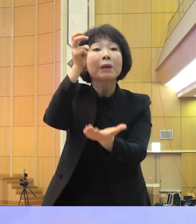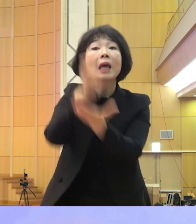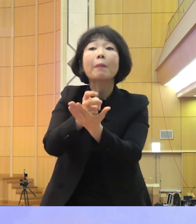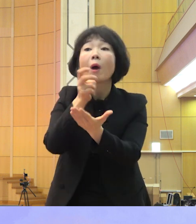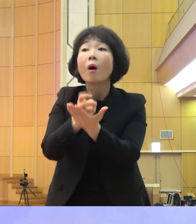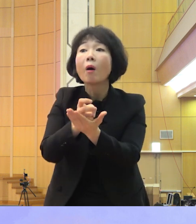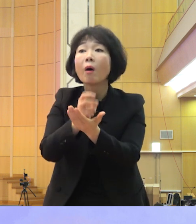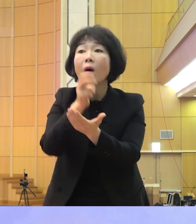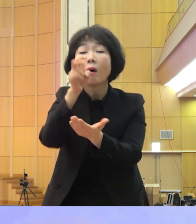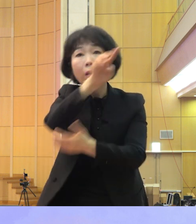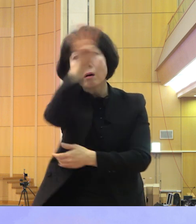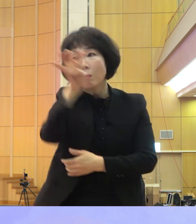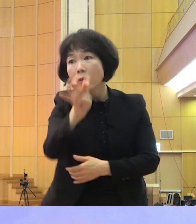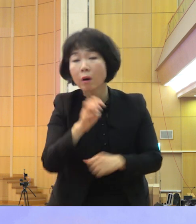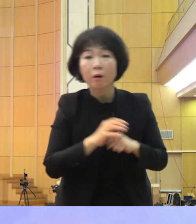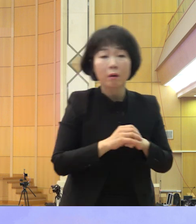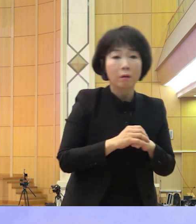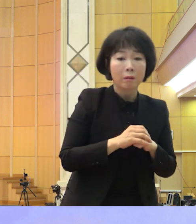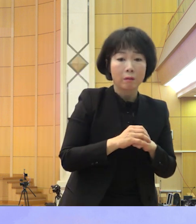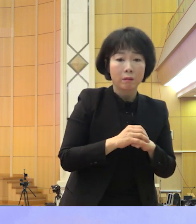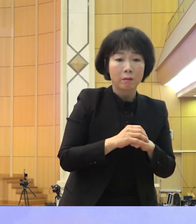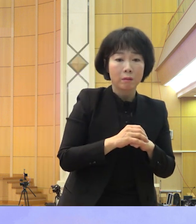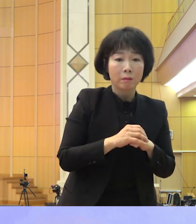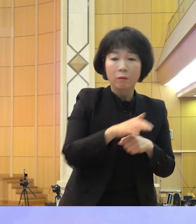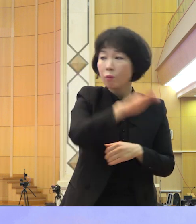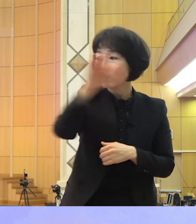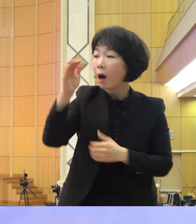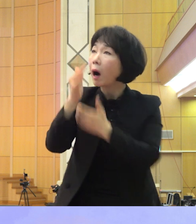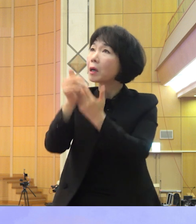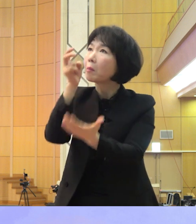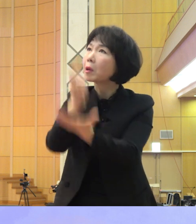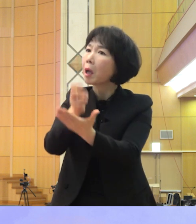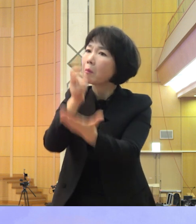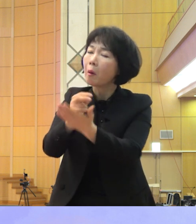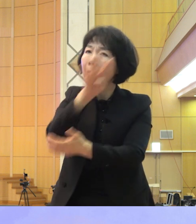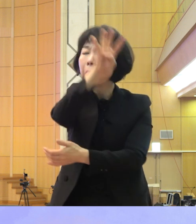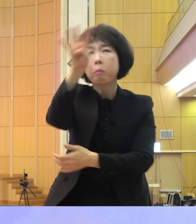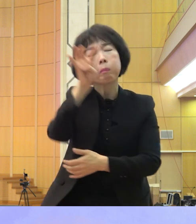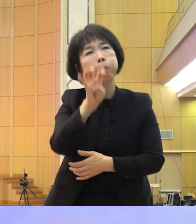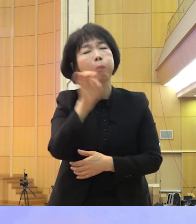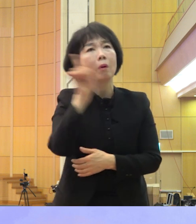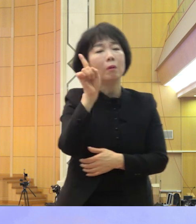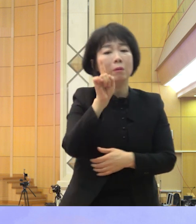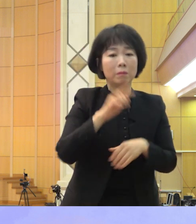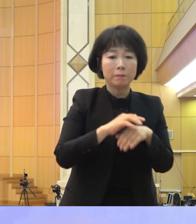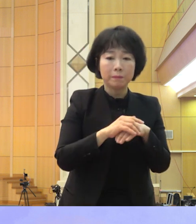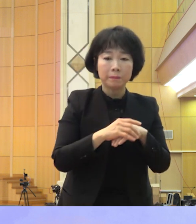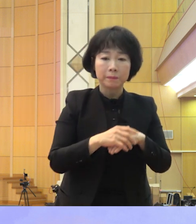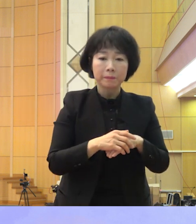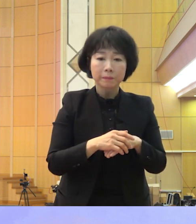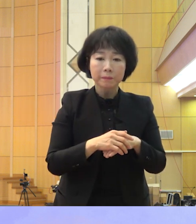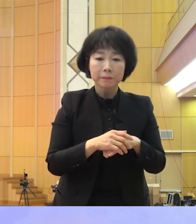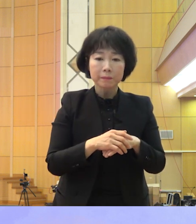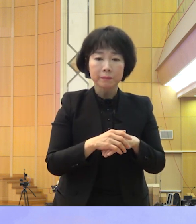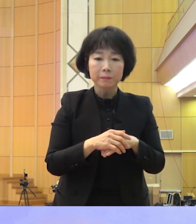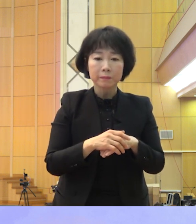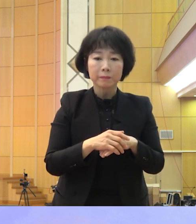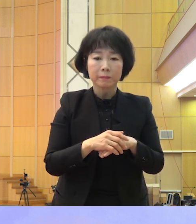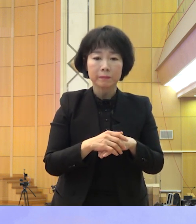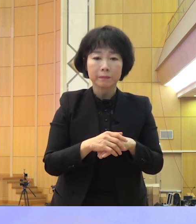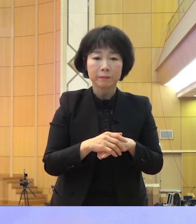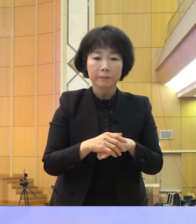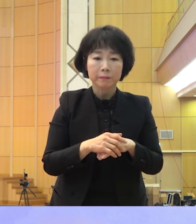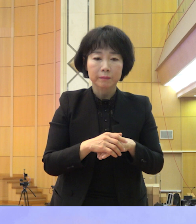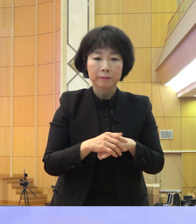계명을 그냥 유대인들이 생각하는 율법에 기록된 계명인 줄로 생각할까봐 그런